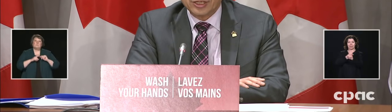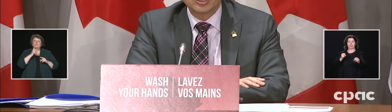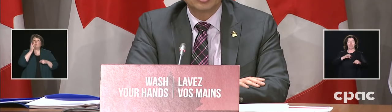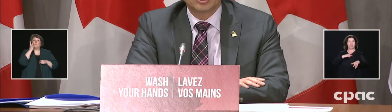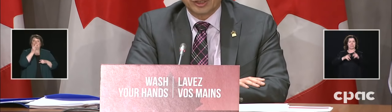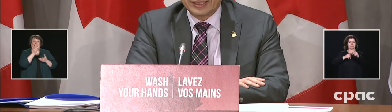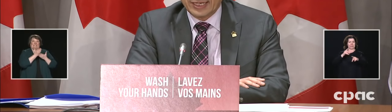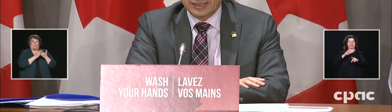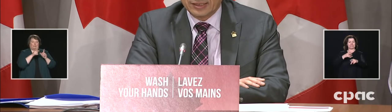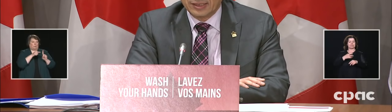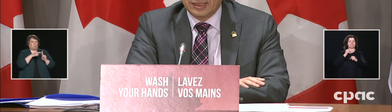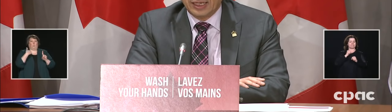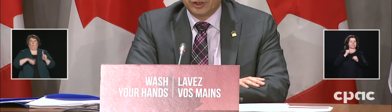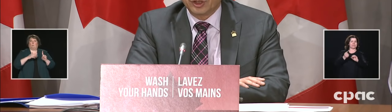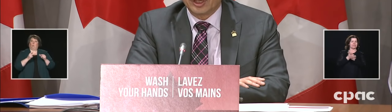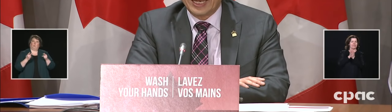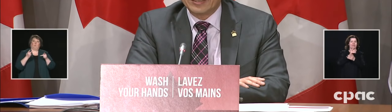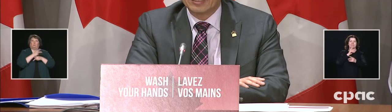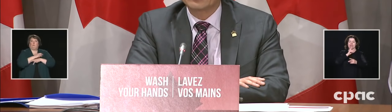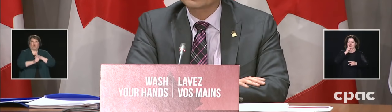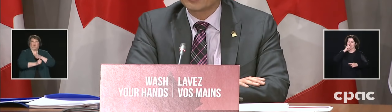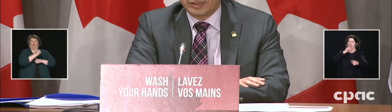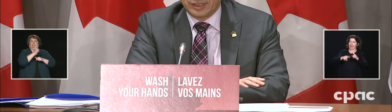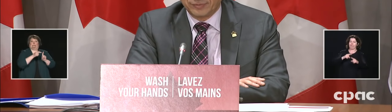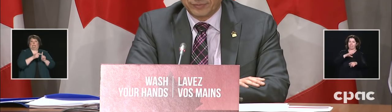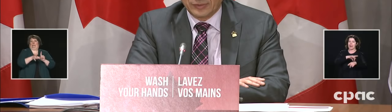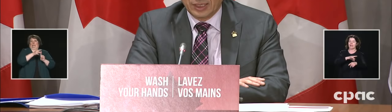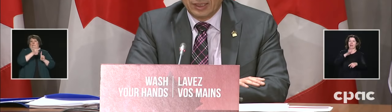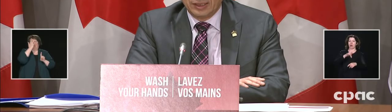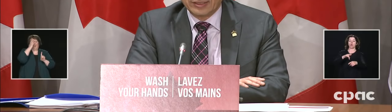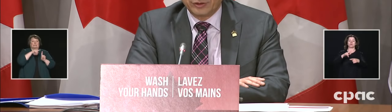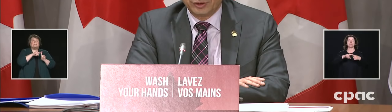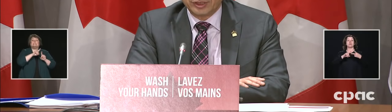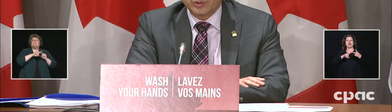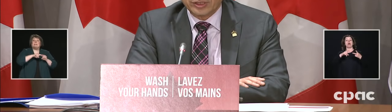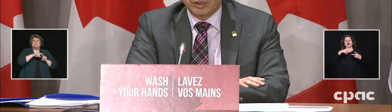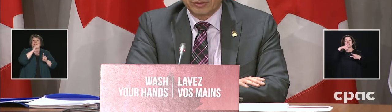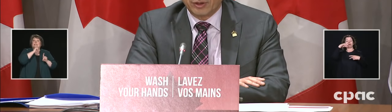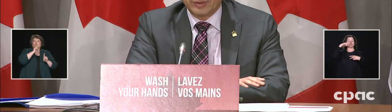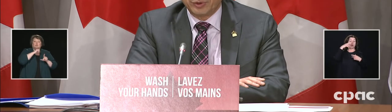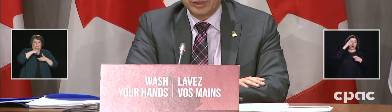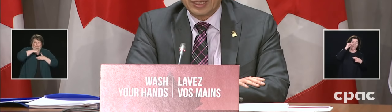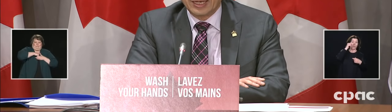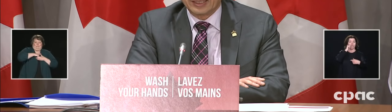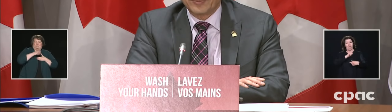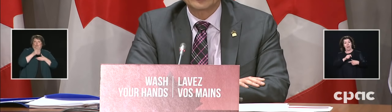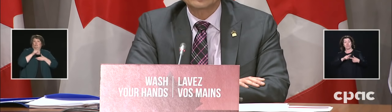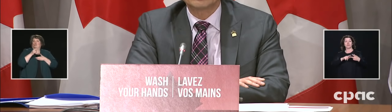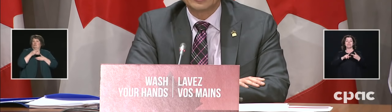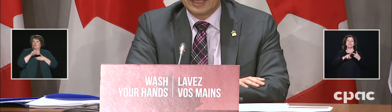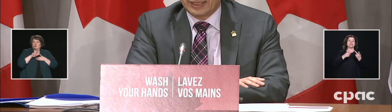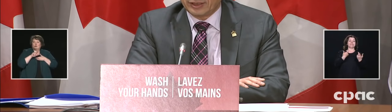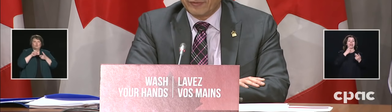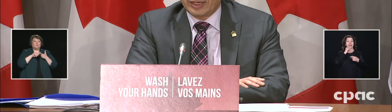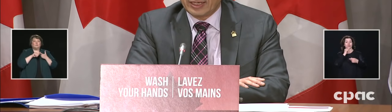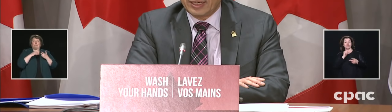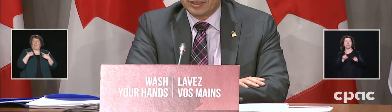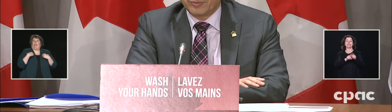leur âge, de leur sexe et de leur état de santé. Les adultes de 60 ans et plus représentent